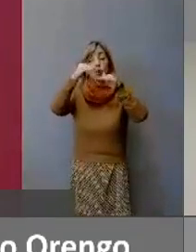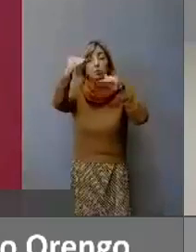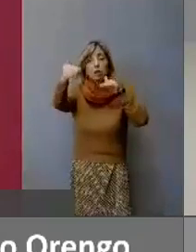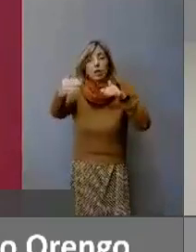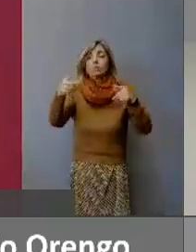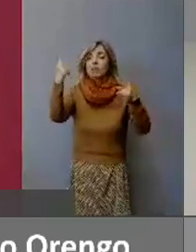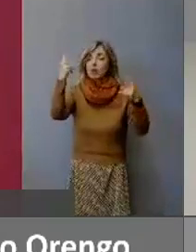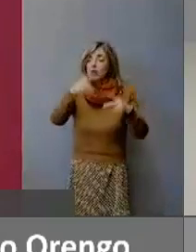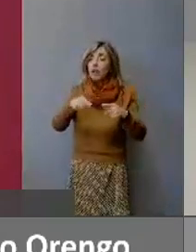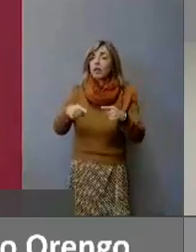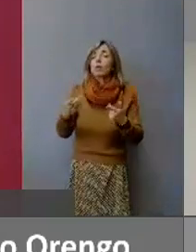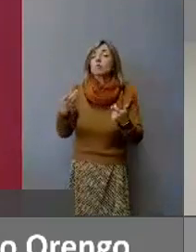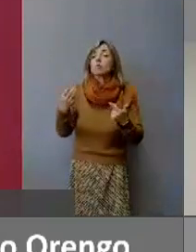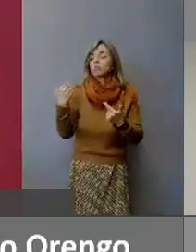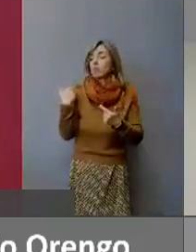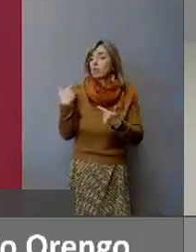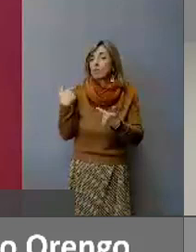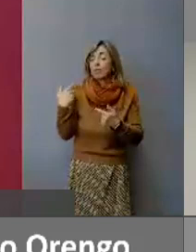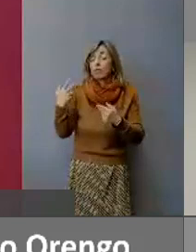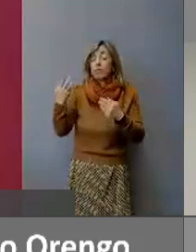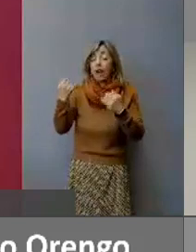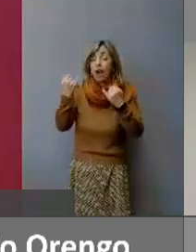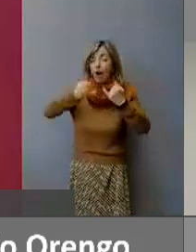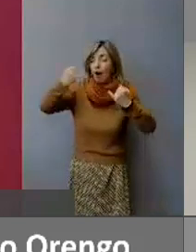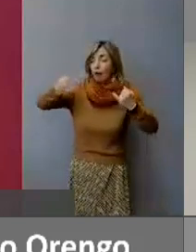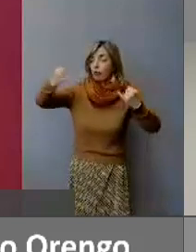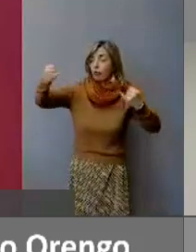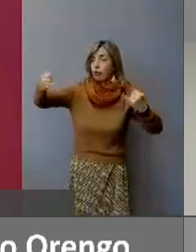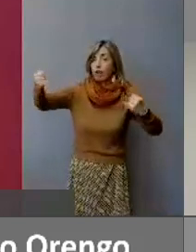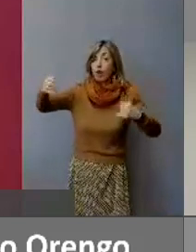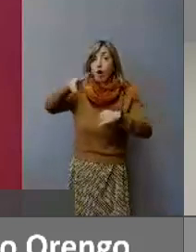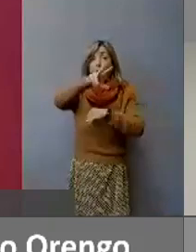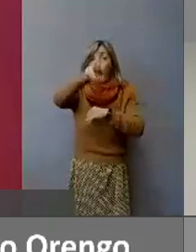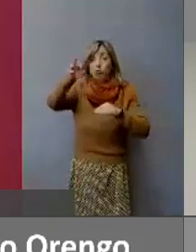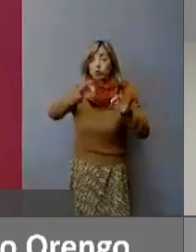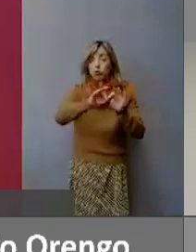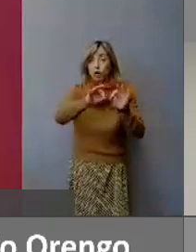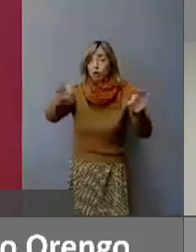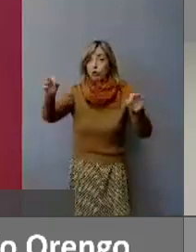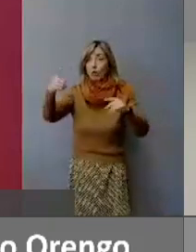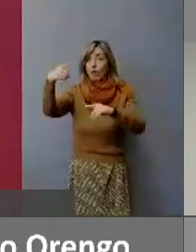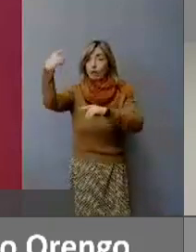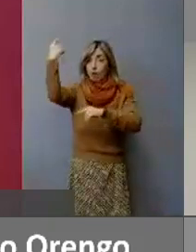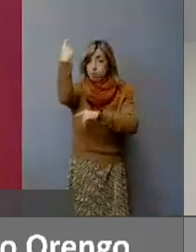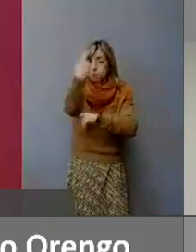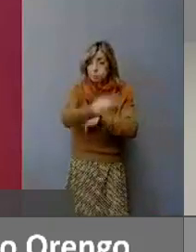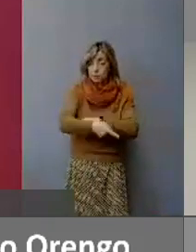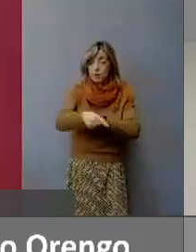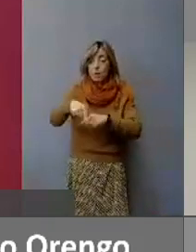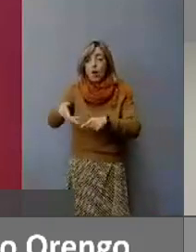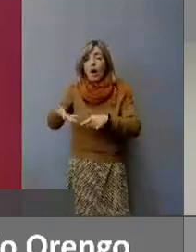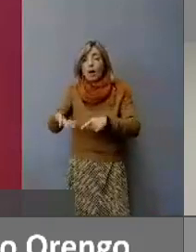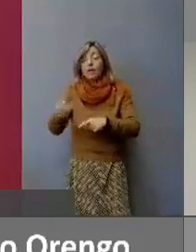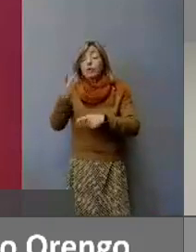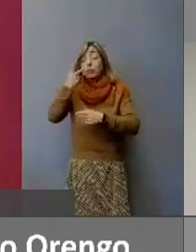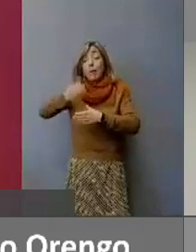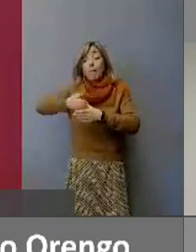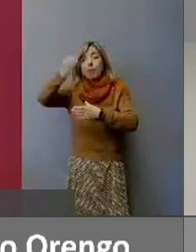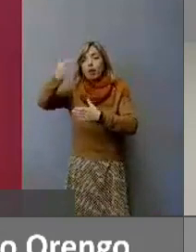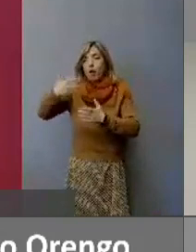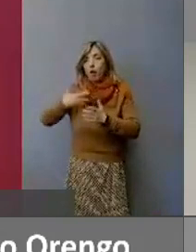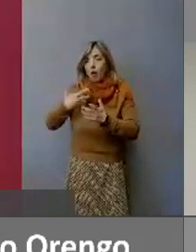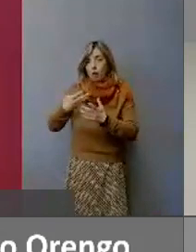allora io invito l'assessore campora magari non è il diretto interessato ma comunque è un accessorio che ruota intorno alle